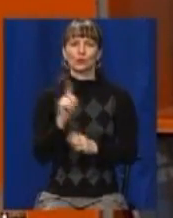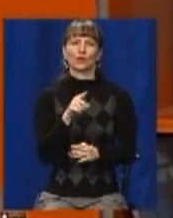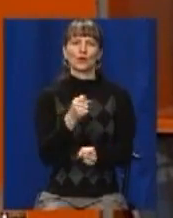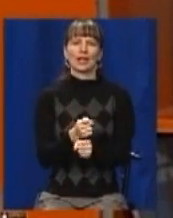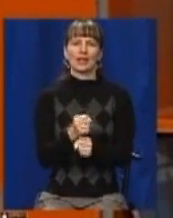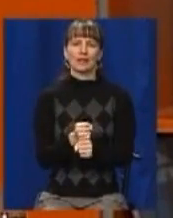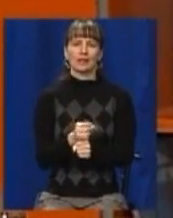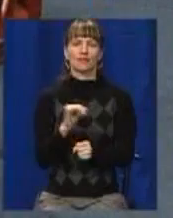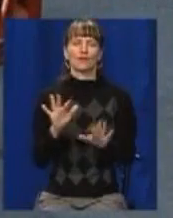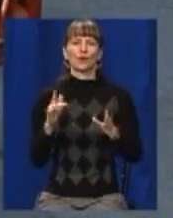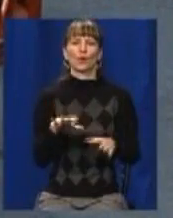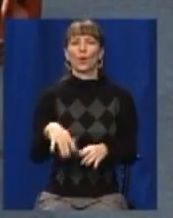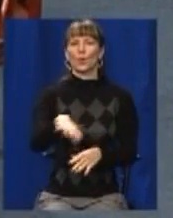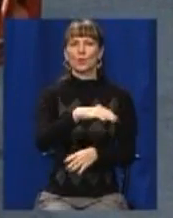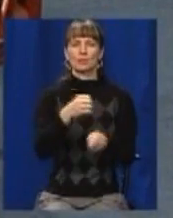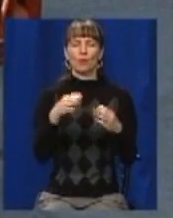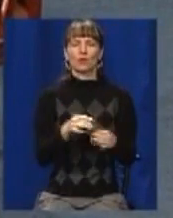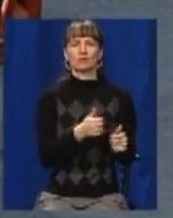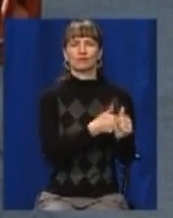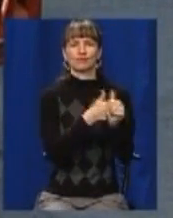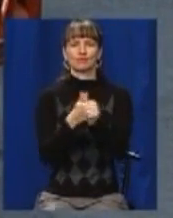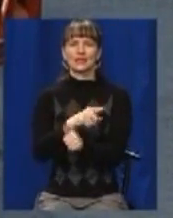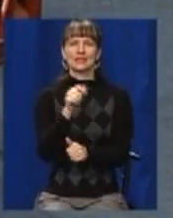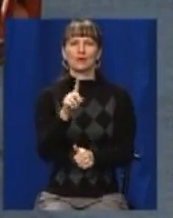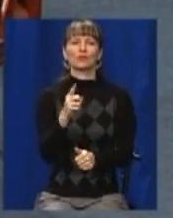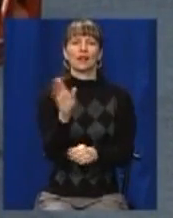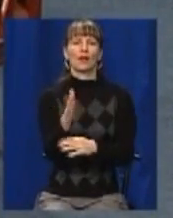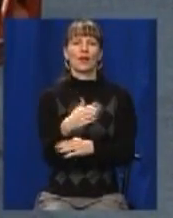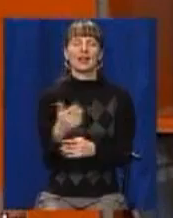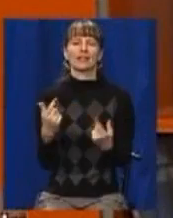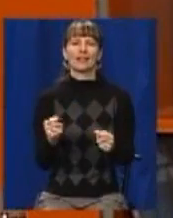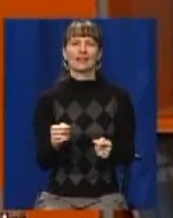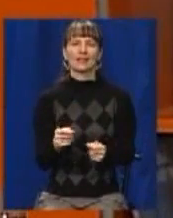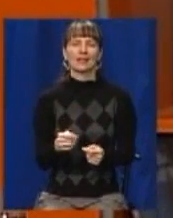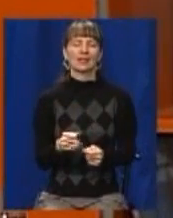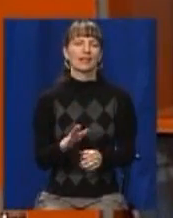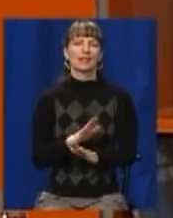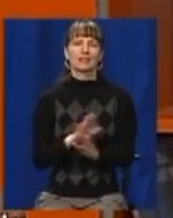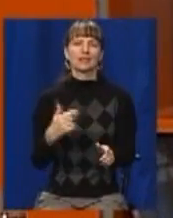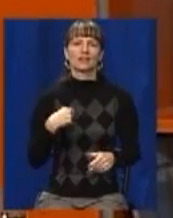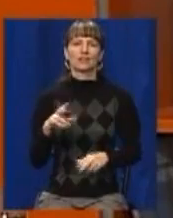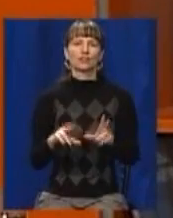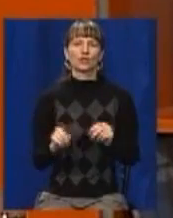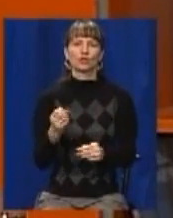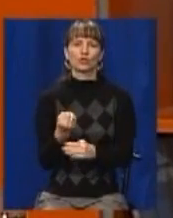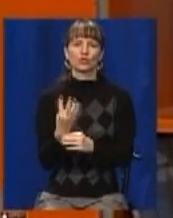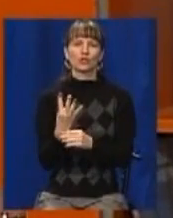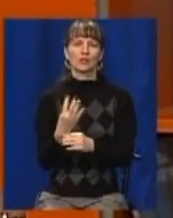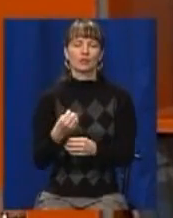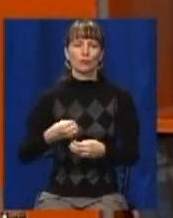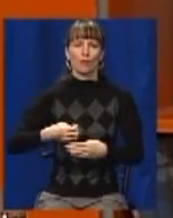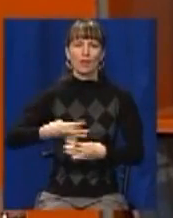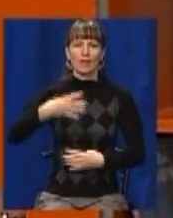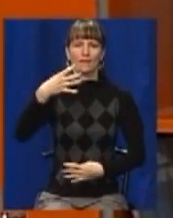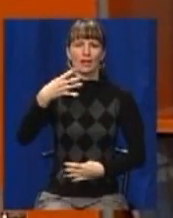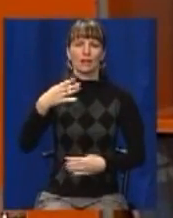вони роблять, і вони усі просто летять за тобою, то ти там десь гуляєшся. Ні, ну я вважаю, що 14